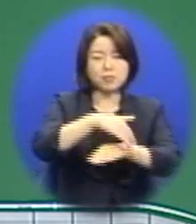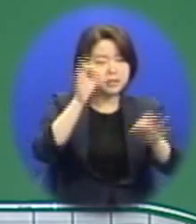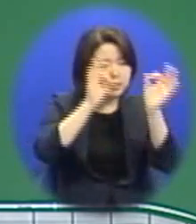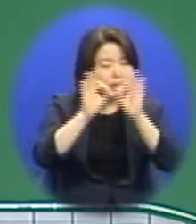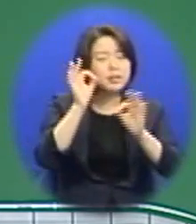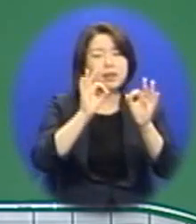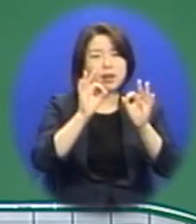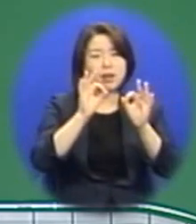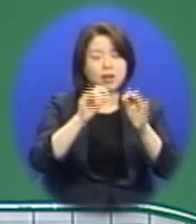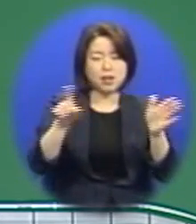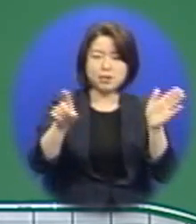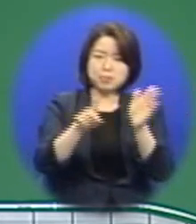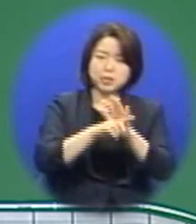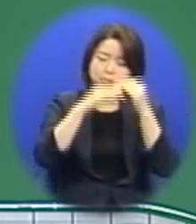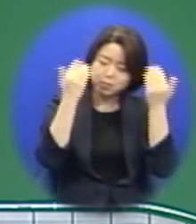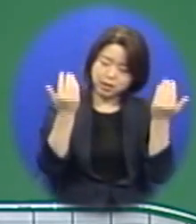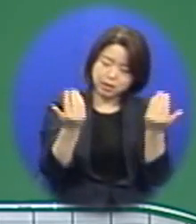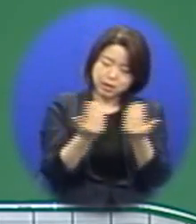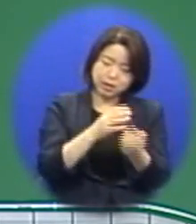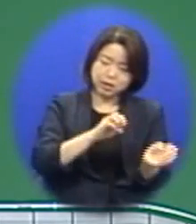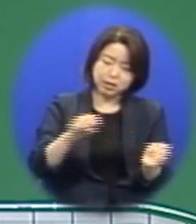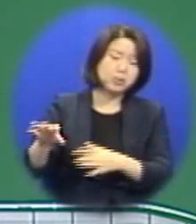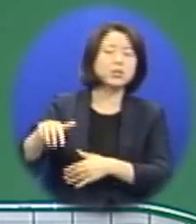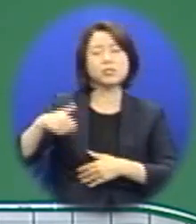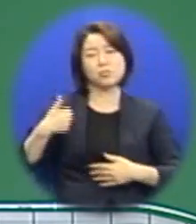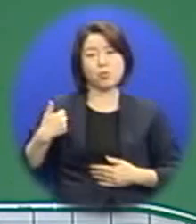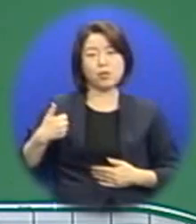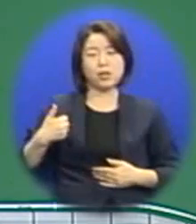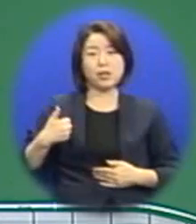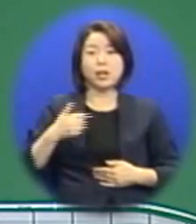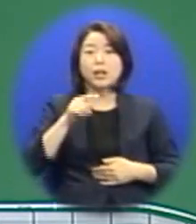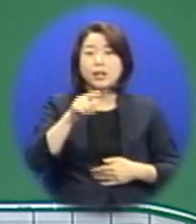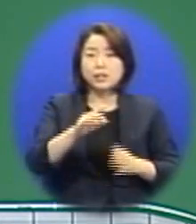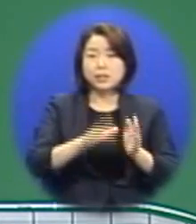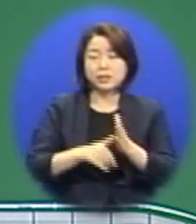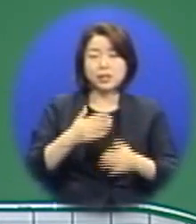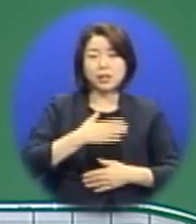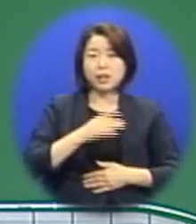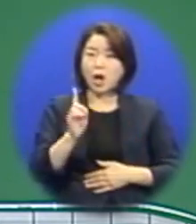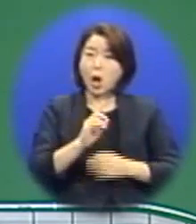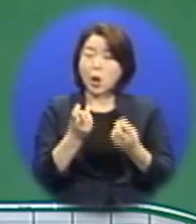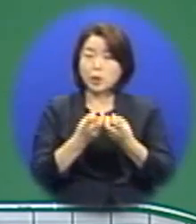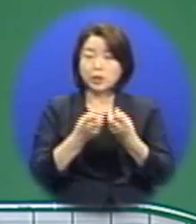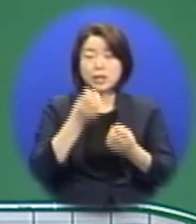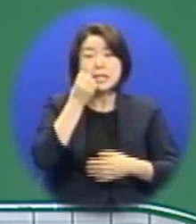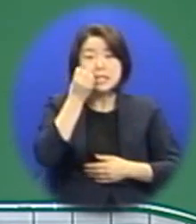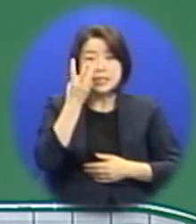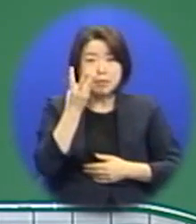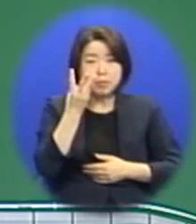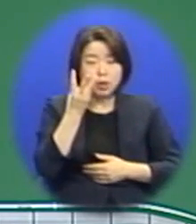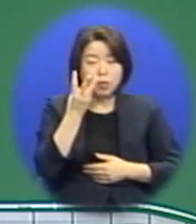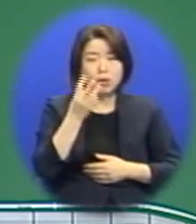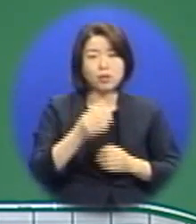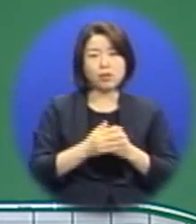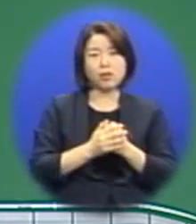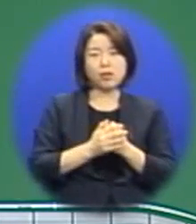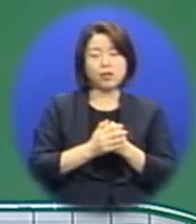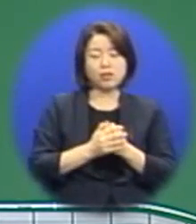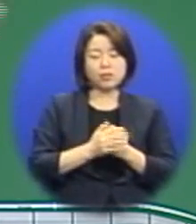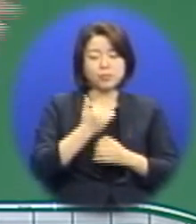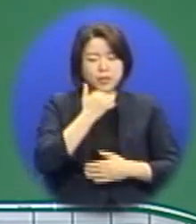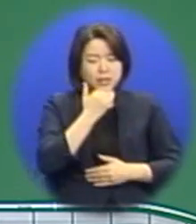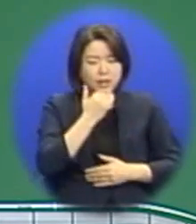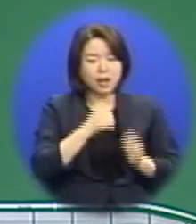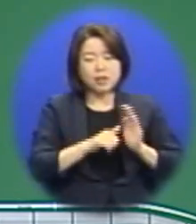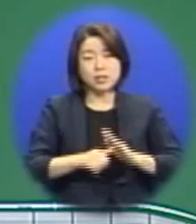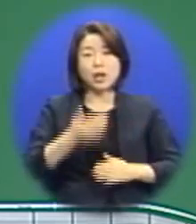다 잃어버렸을지도 몰라요. 그때 제가 어떻게 3개월을 내가 견딜 수 있었을까?